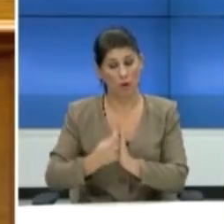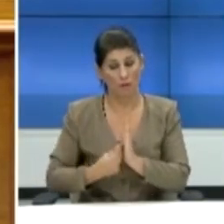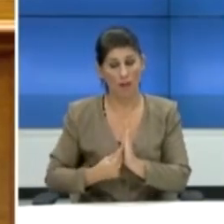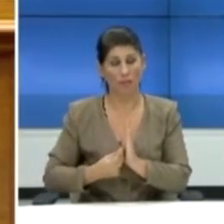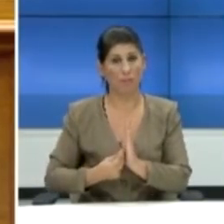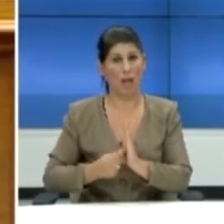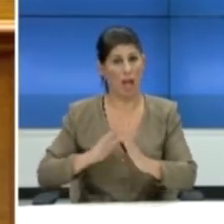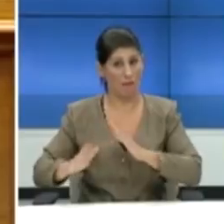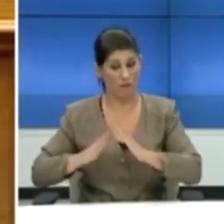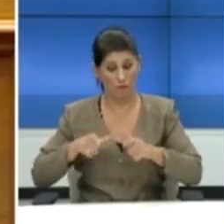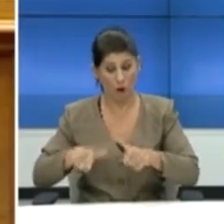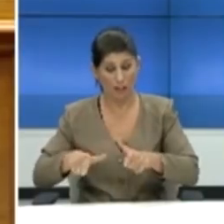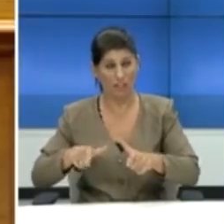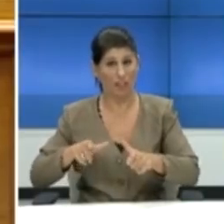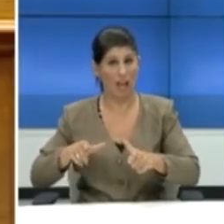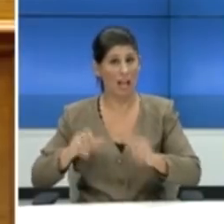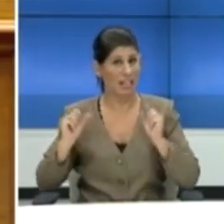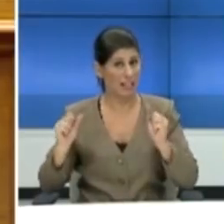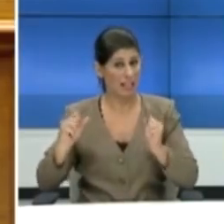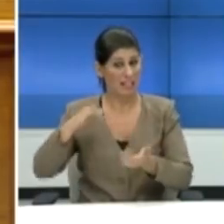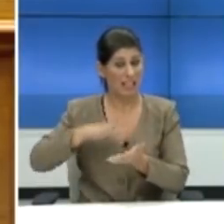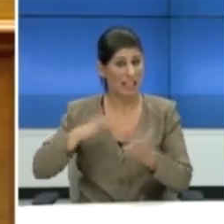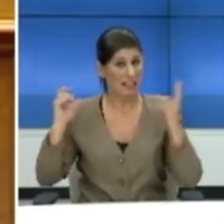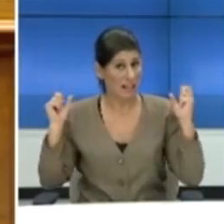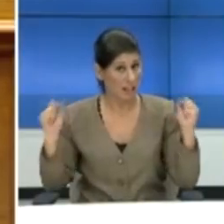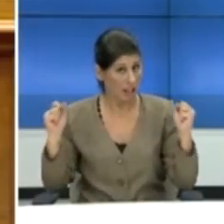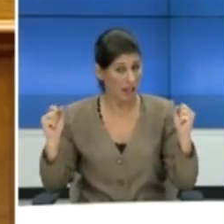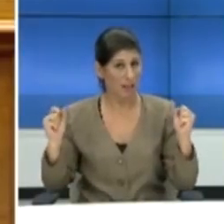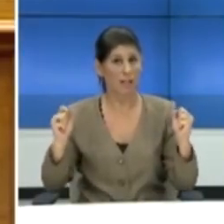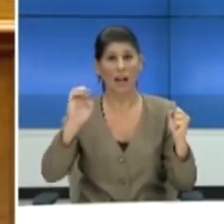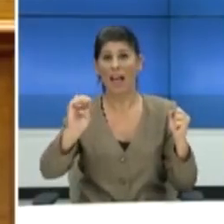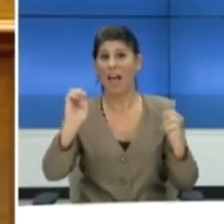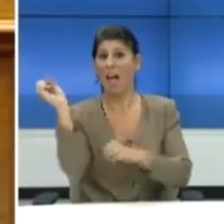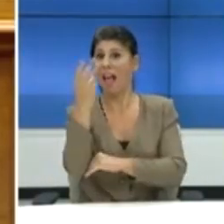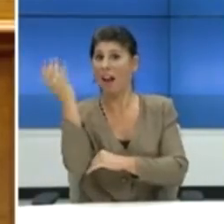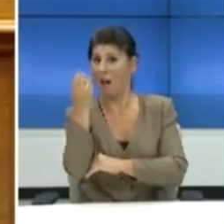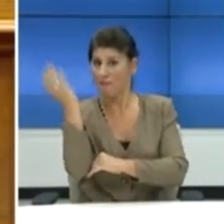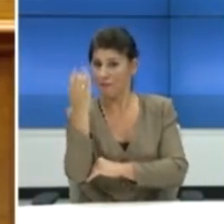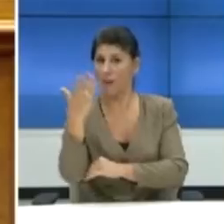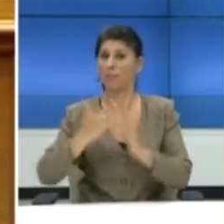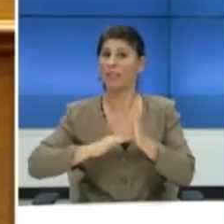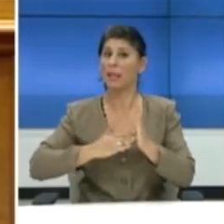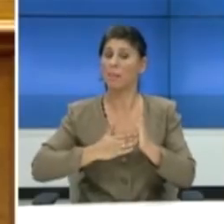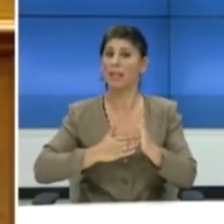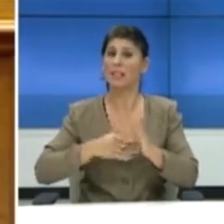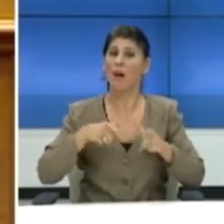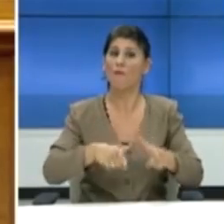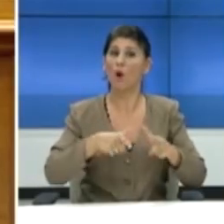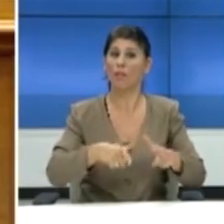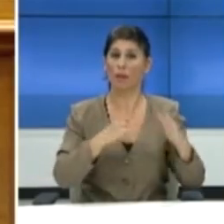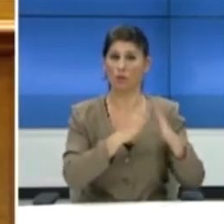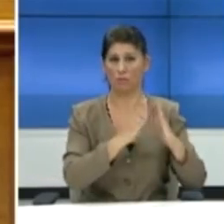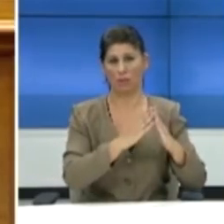αλλά και στα νοσοκομεία, στα κέντρα υγείας επίσης, στο ΕΚΑΒ, στην υπηρεσία βοήθειας στο σπίτι.